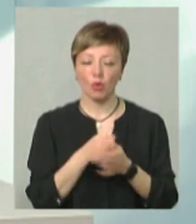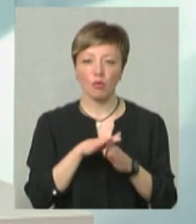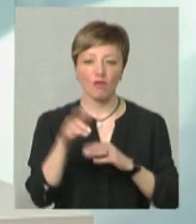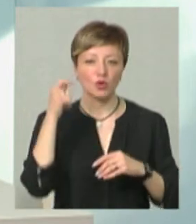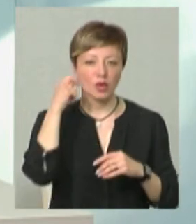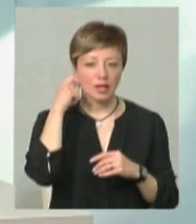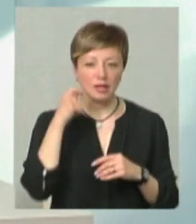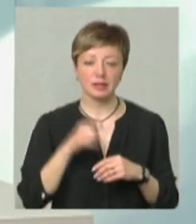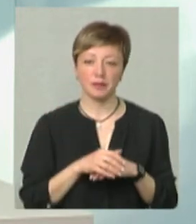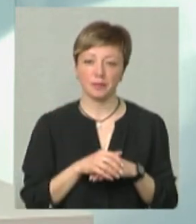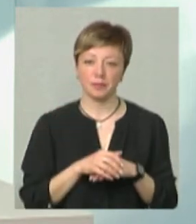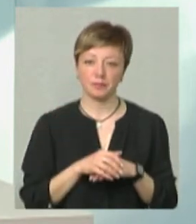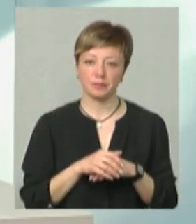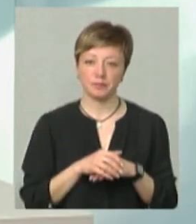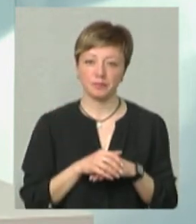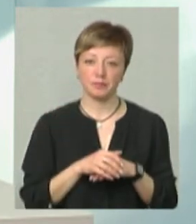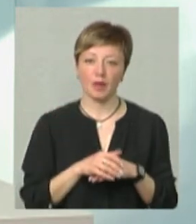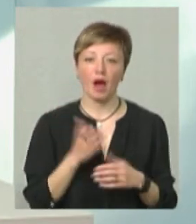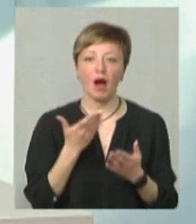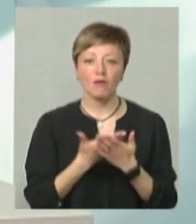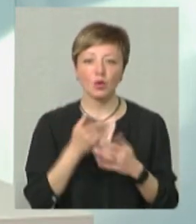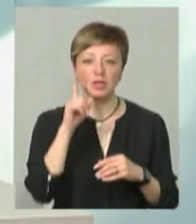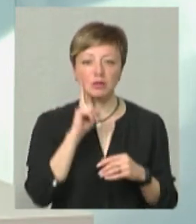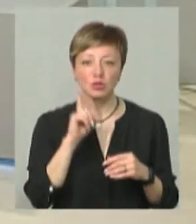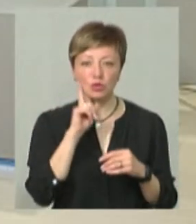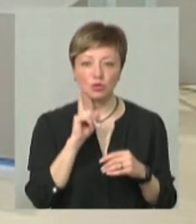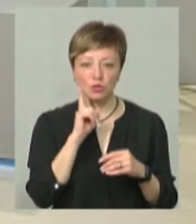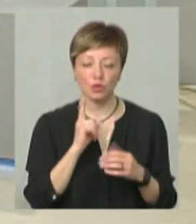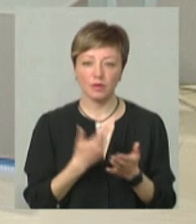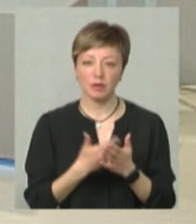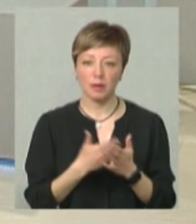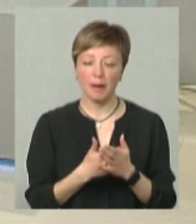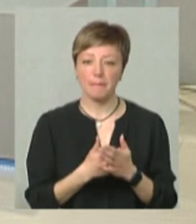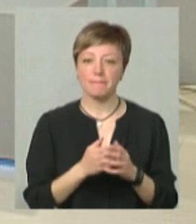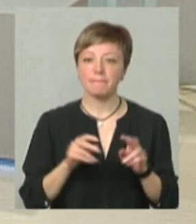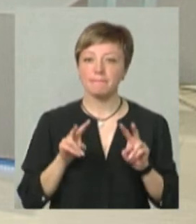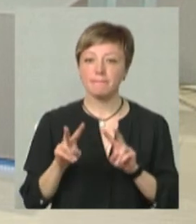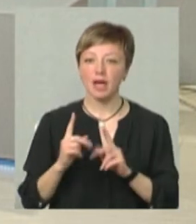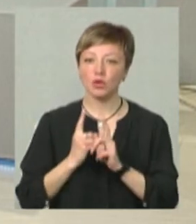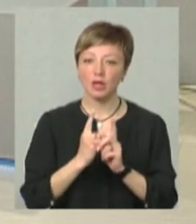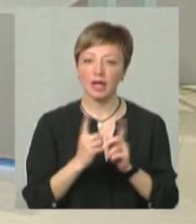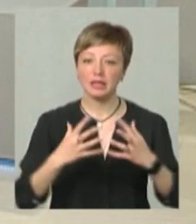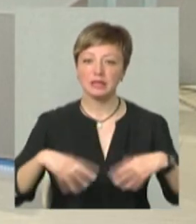повноліття. А от тимчасове, ну, скажімо, патронатні сім'ї,